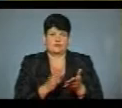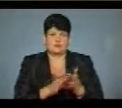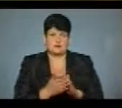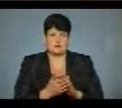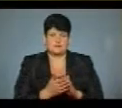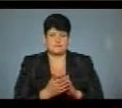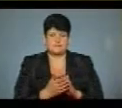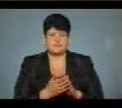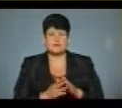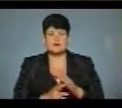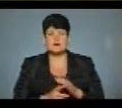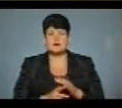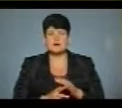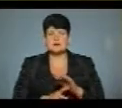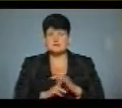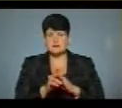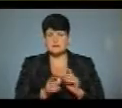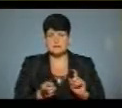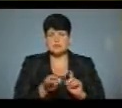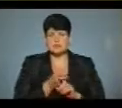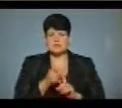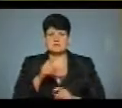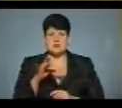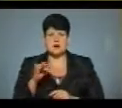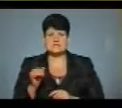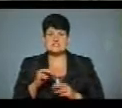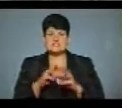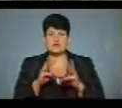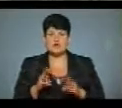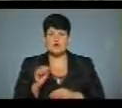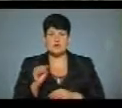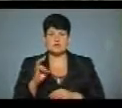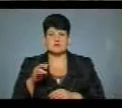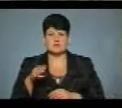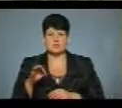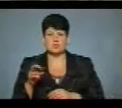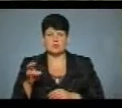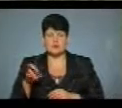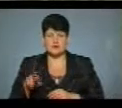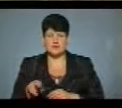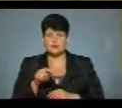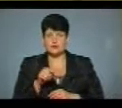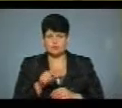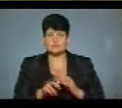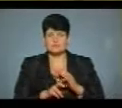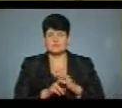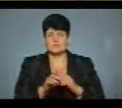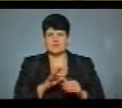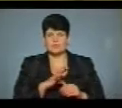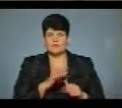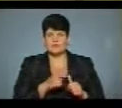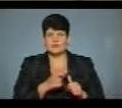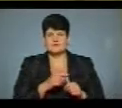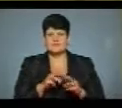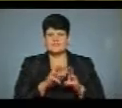Парафія приналежна до Збаразької парафії Святого Антонія. Тут парафія мала назву Святої Розалії храм.